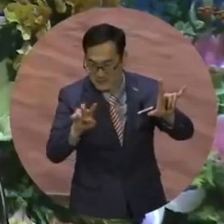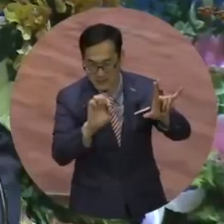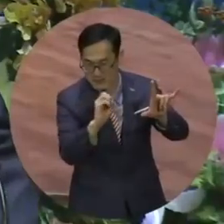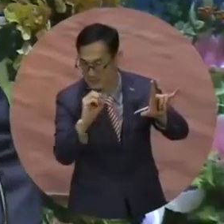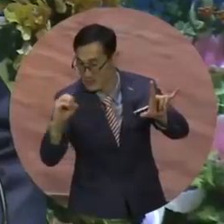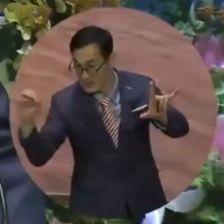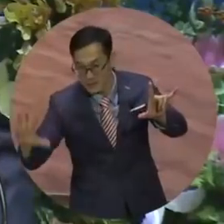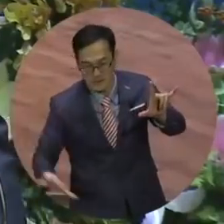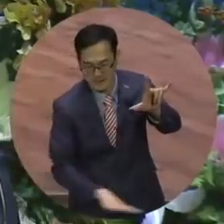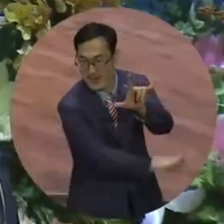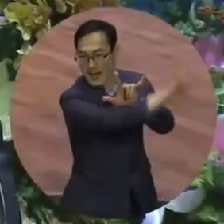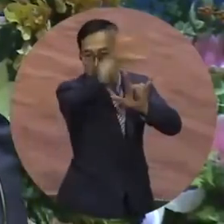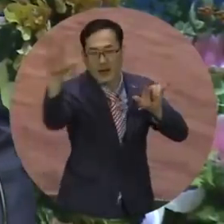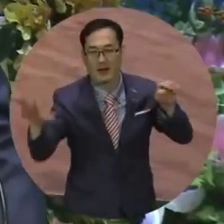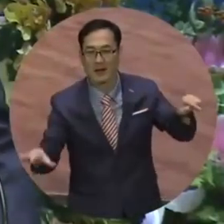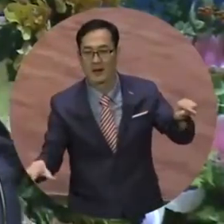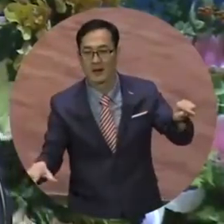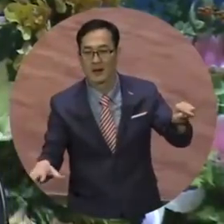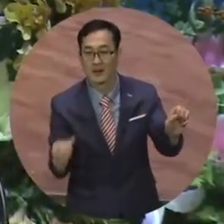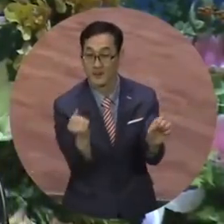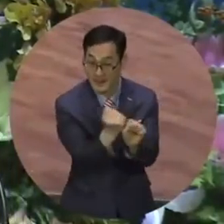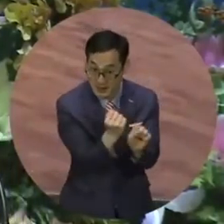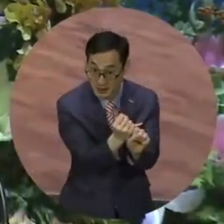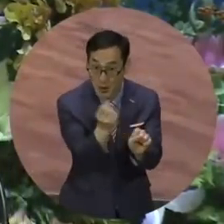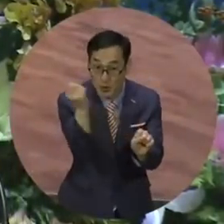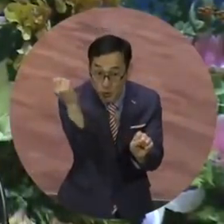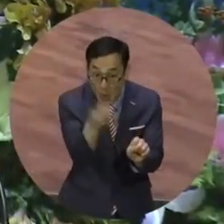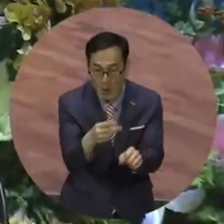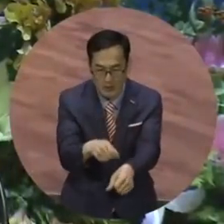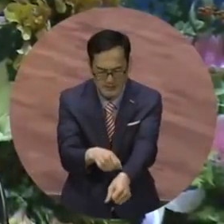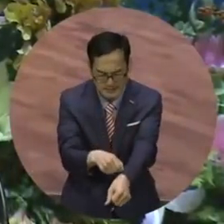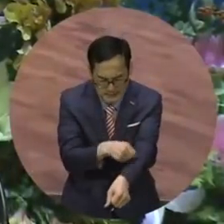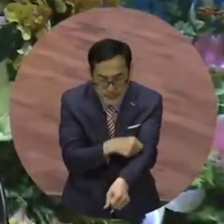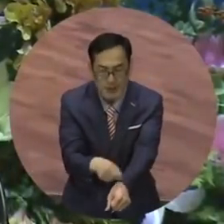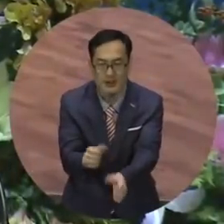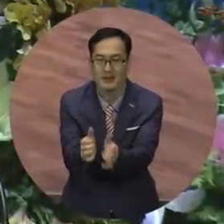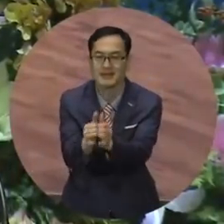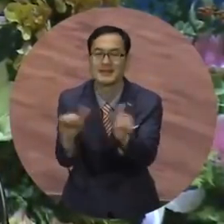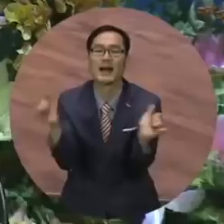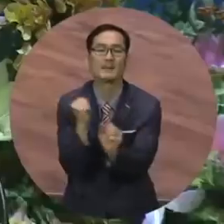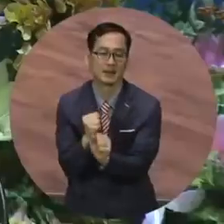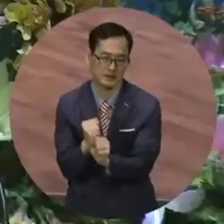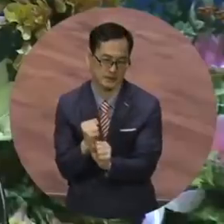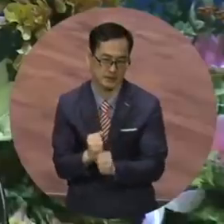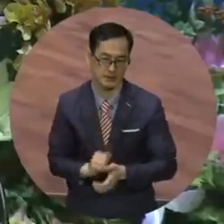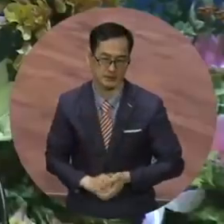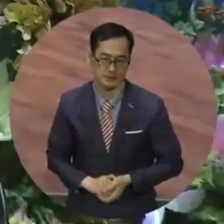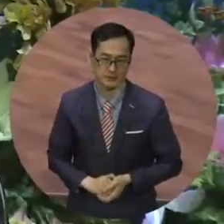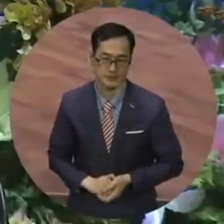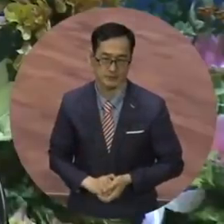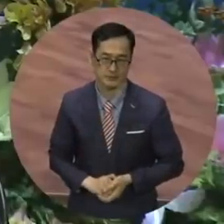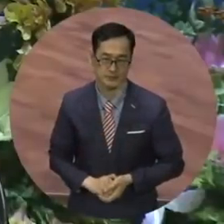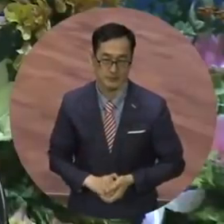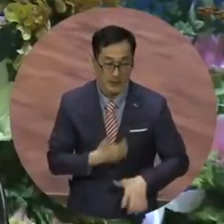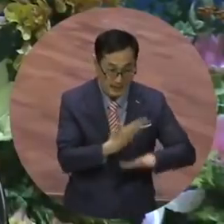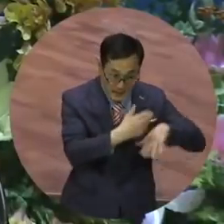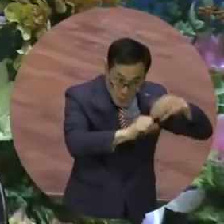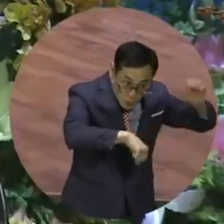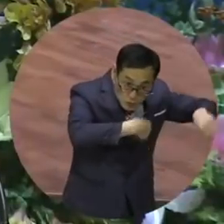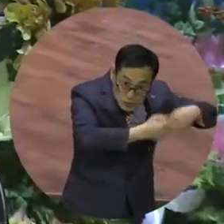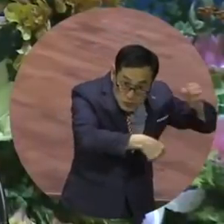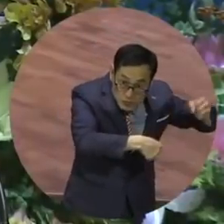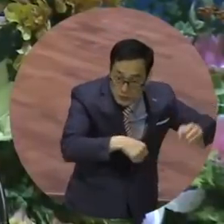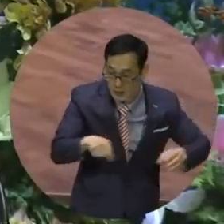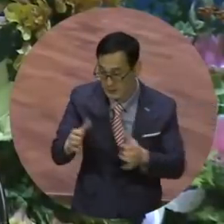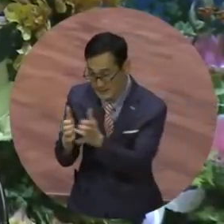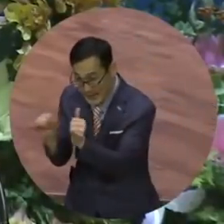창조했어요. 그런데 특별히 인간을 창조하실 때에 다른 피조물과 달리,